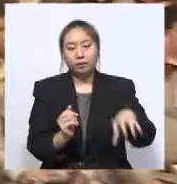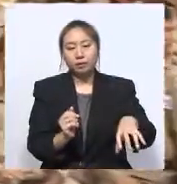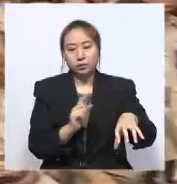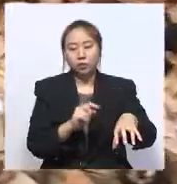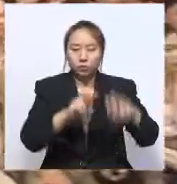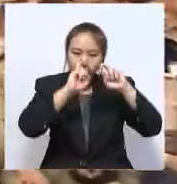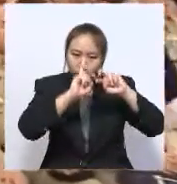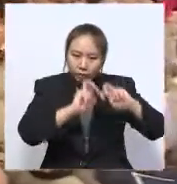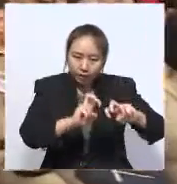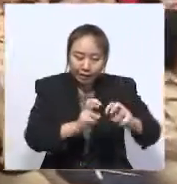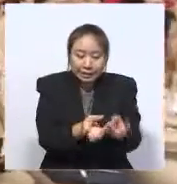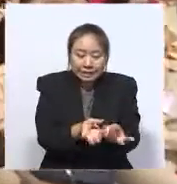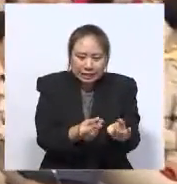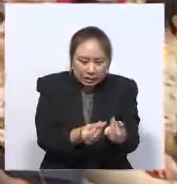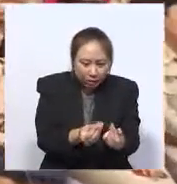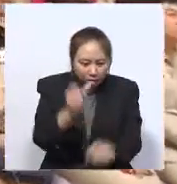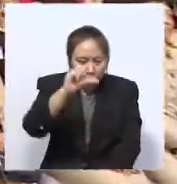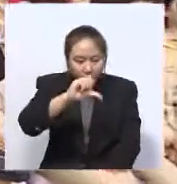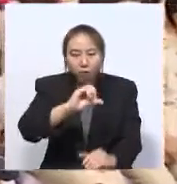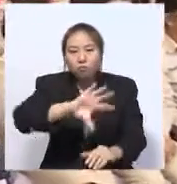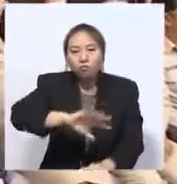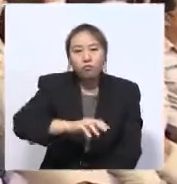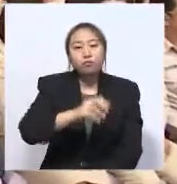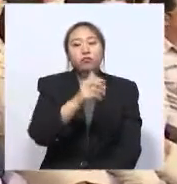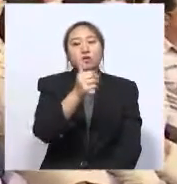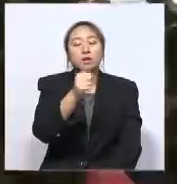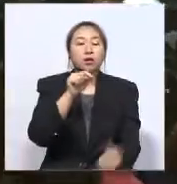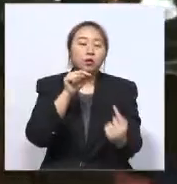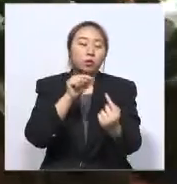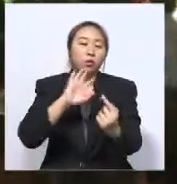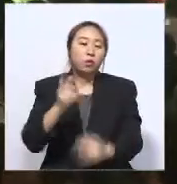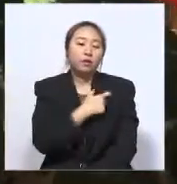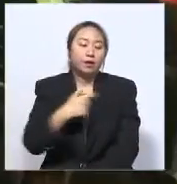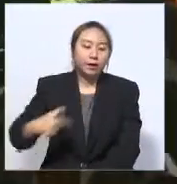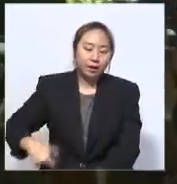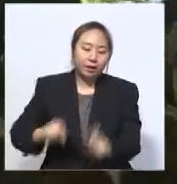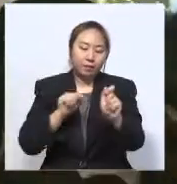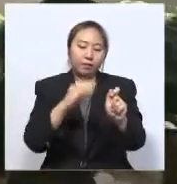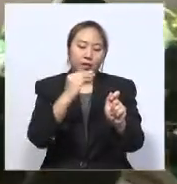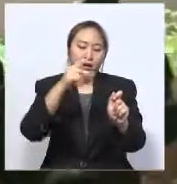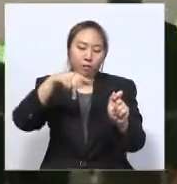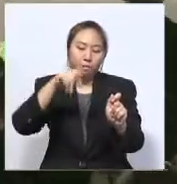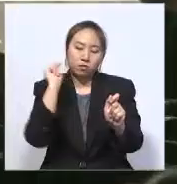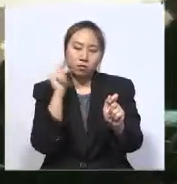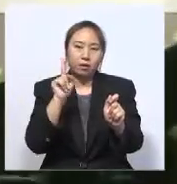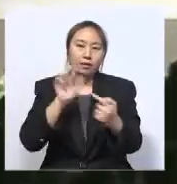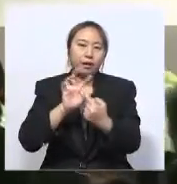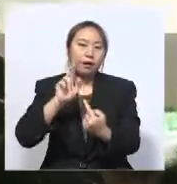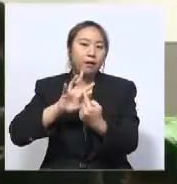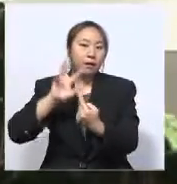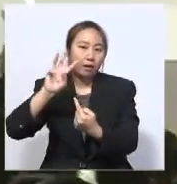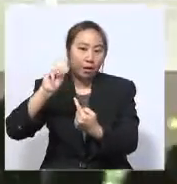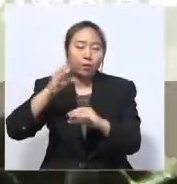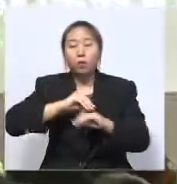วิธีการฟื้นฟูที่ดินเสื่อมโทรมเขาชะงุ่มอันเนื่องมาจากพระราชดำริอำเภอโพธารามเป็นประธานเปิดโครงการประชารั